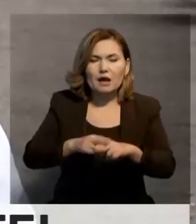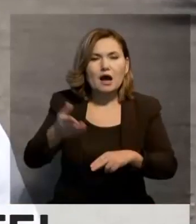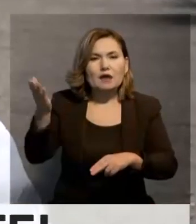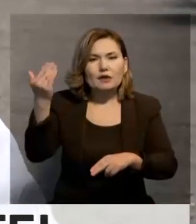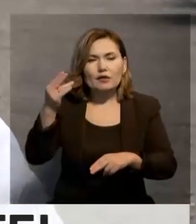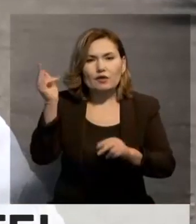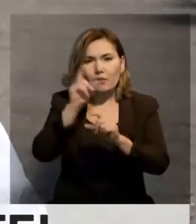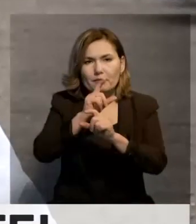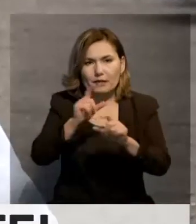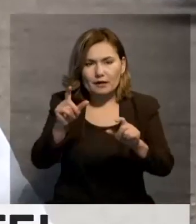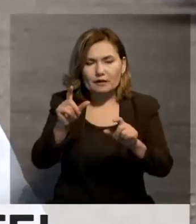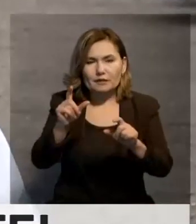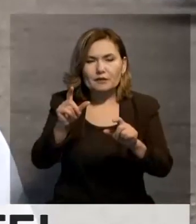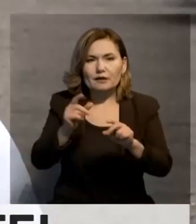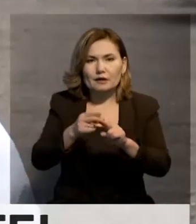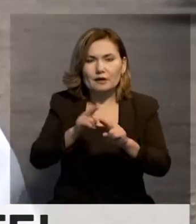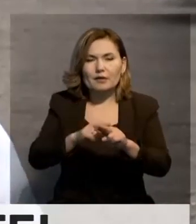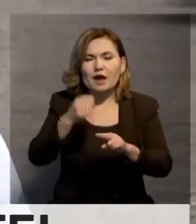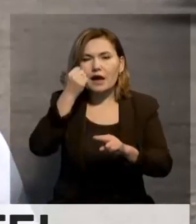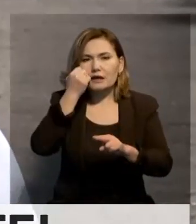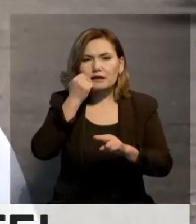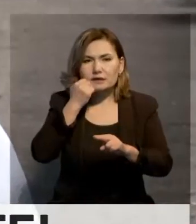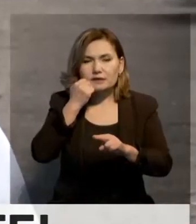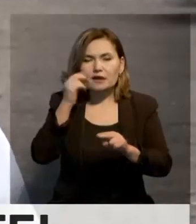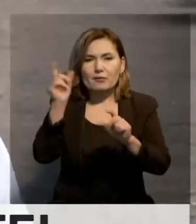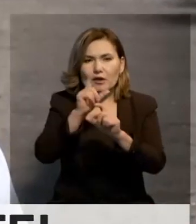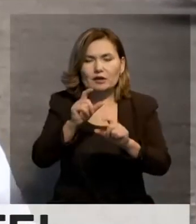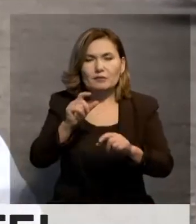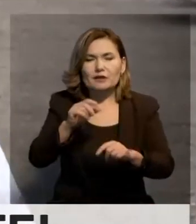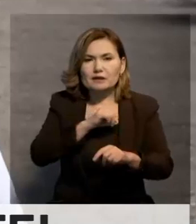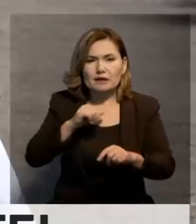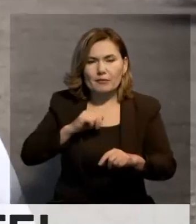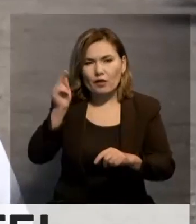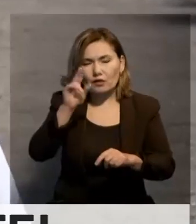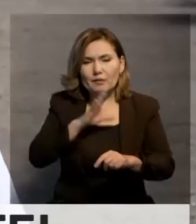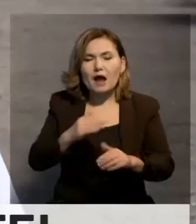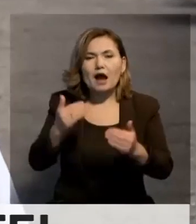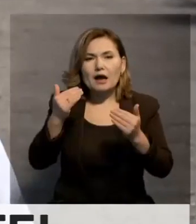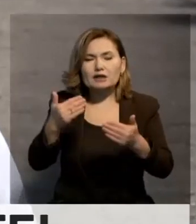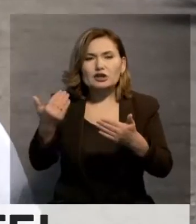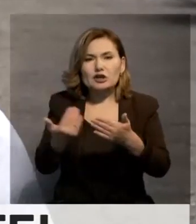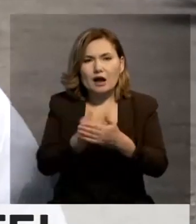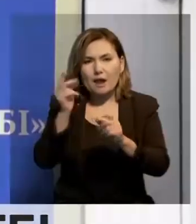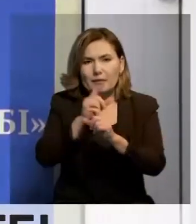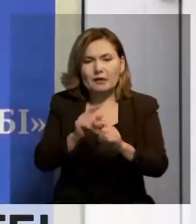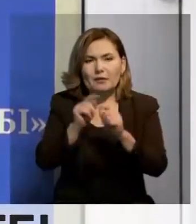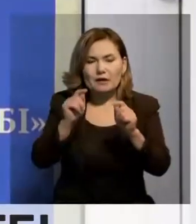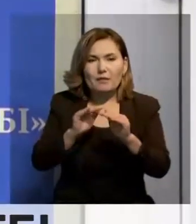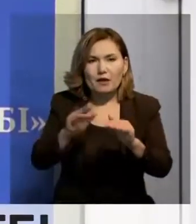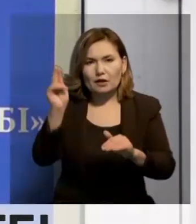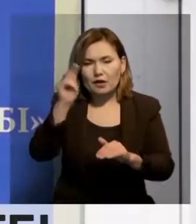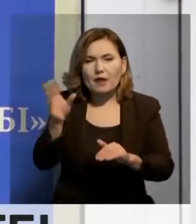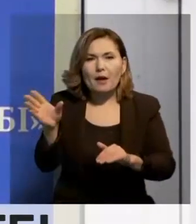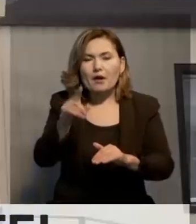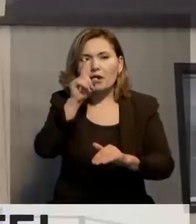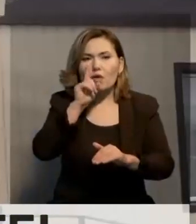осы мектепте өзім негіз ескі мектептің түлегі болғам. Қазір балаларым жаңа мектепте, барлық жағдайлары жасалған. Барлық